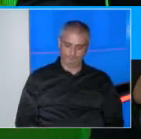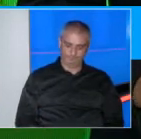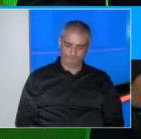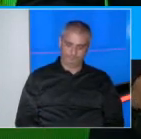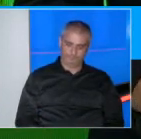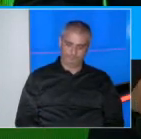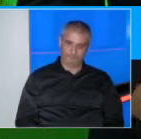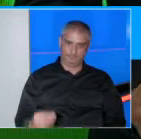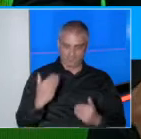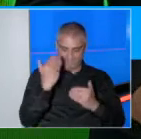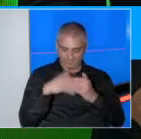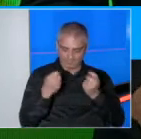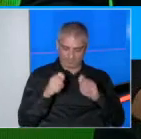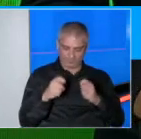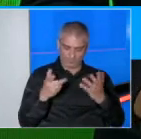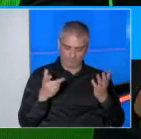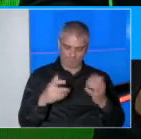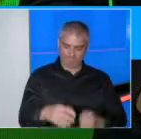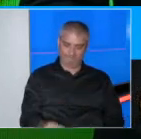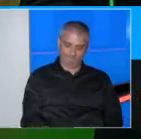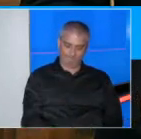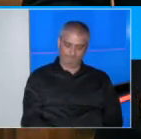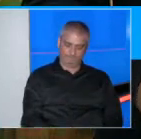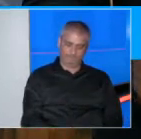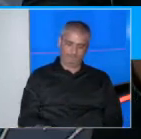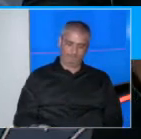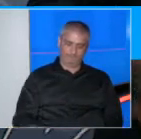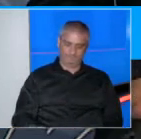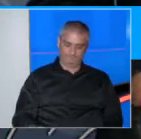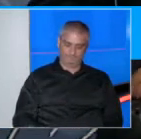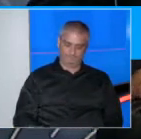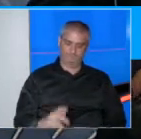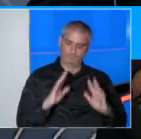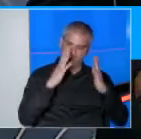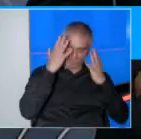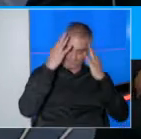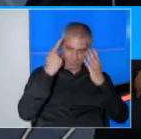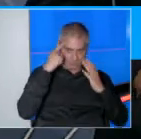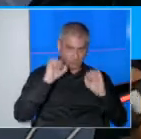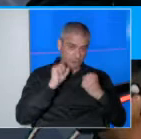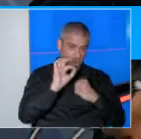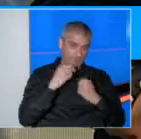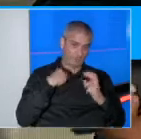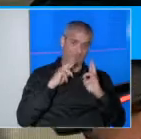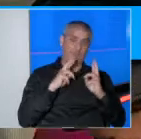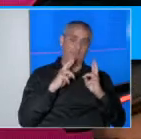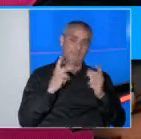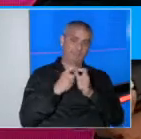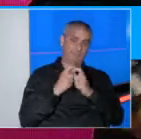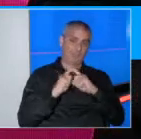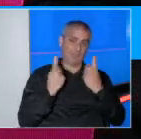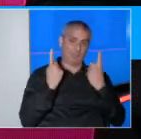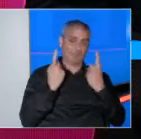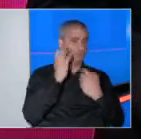האחרון הדברים ייסגרו. טל אלוביץ', מנהל סיעת העבודה, כל הכבוד על היוזמה שלכם, ונקווה שסיעות